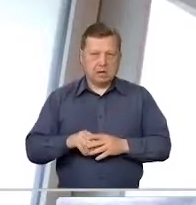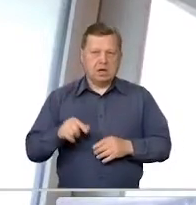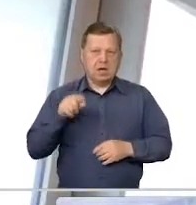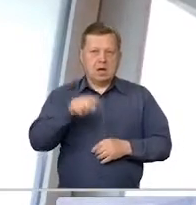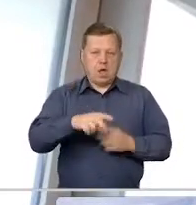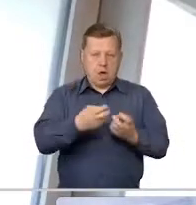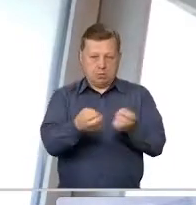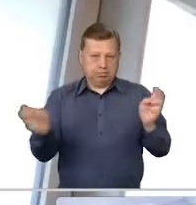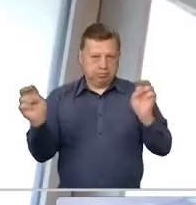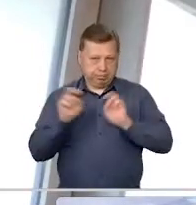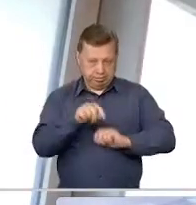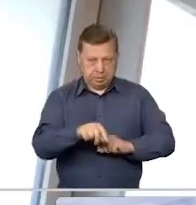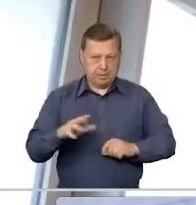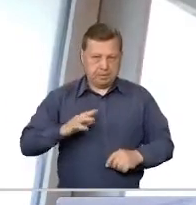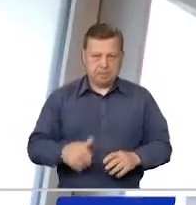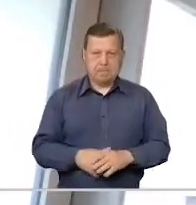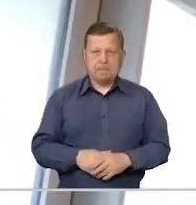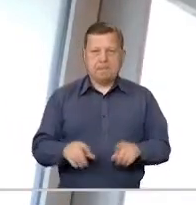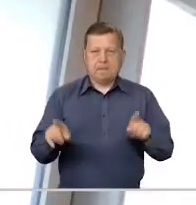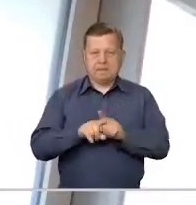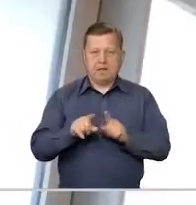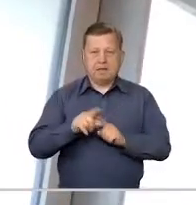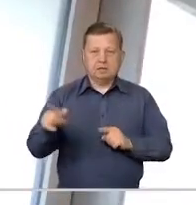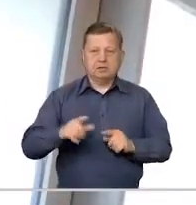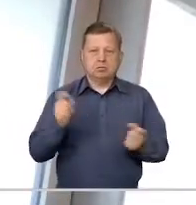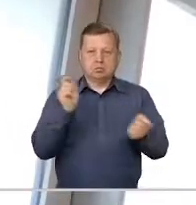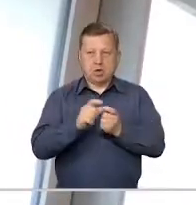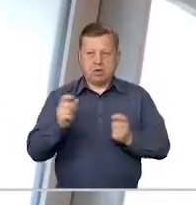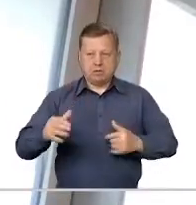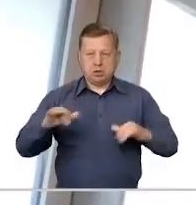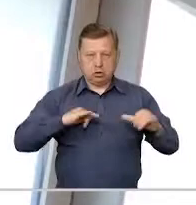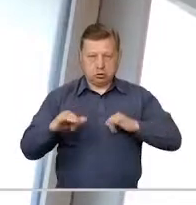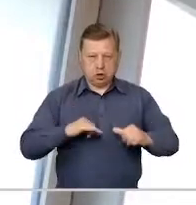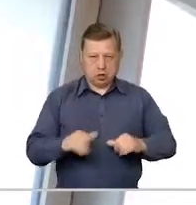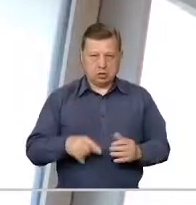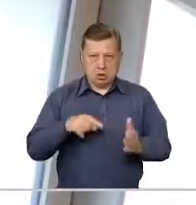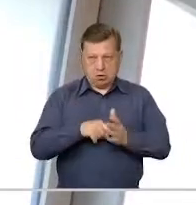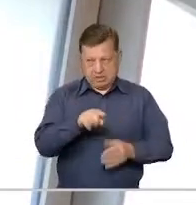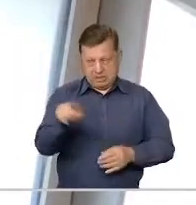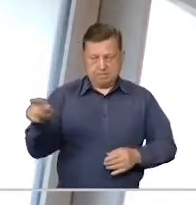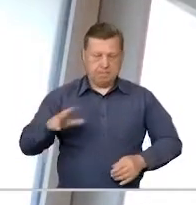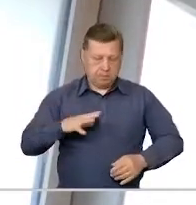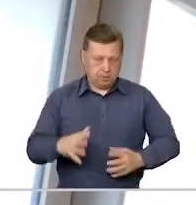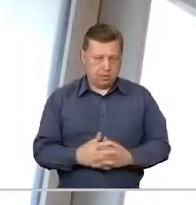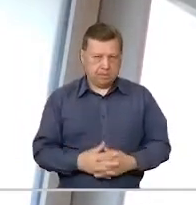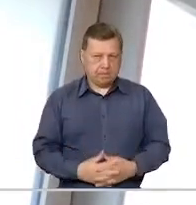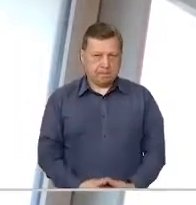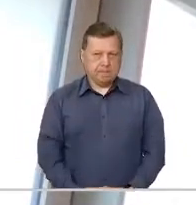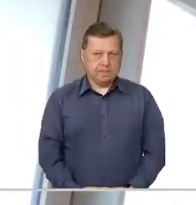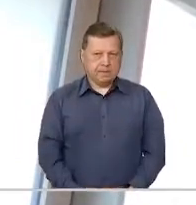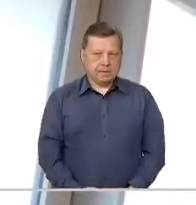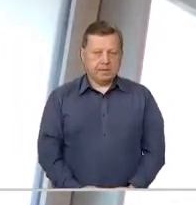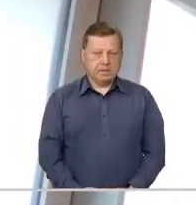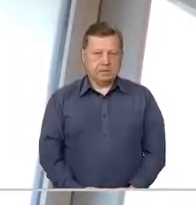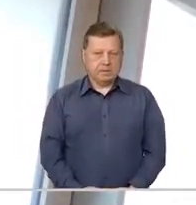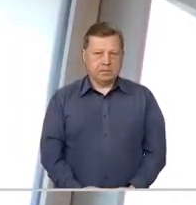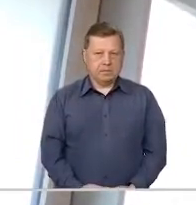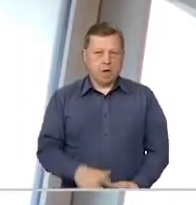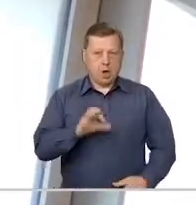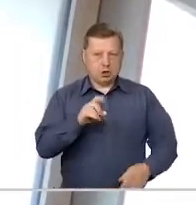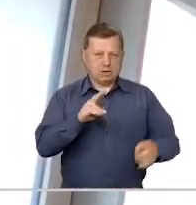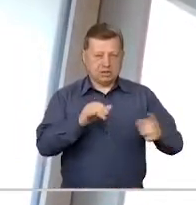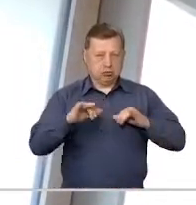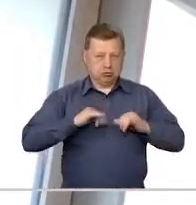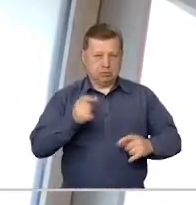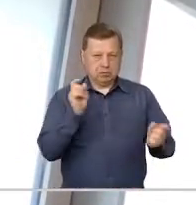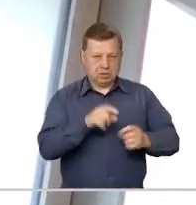okrągłostołowe. I wszystkie media były przeciwko rządowi, te media były przeciwko rządowi Olszewskiego.